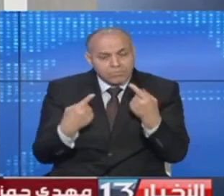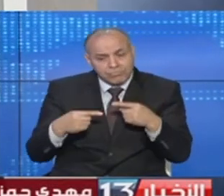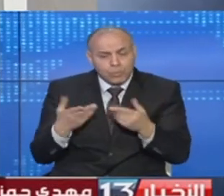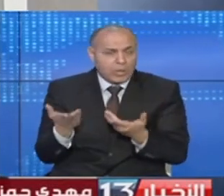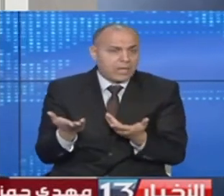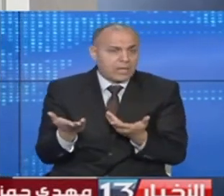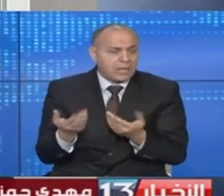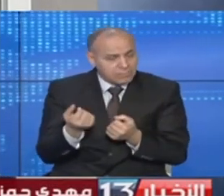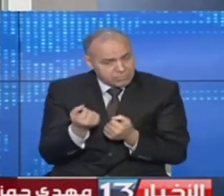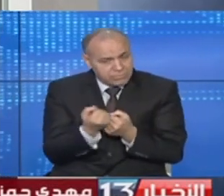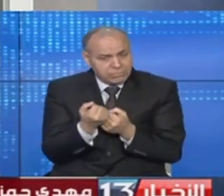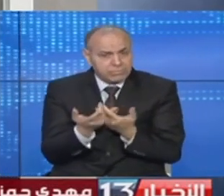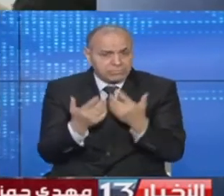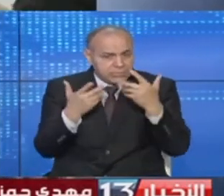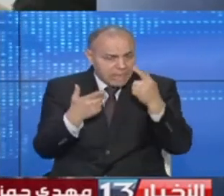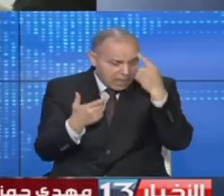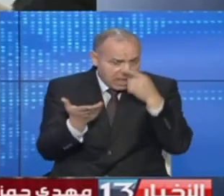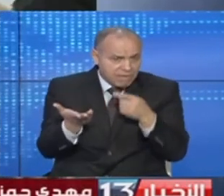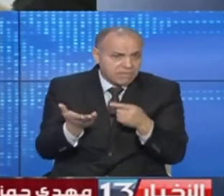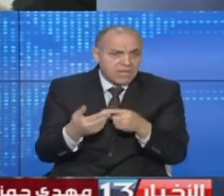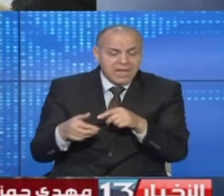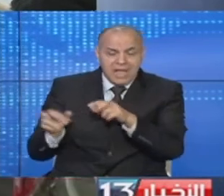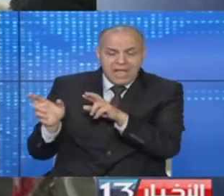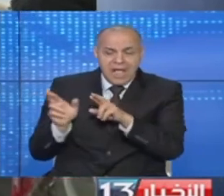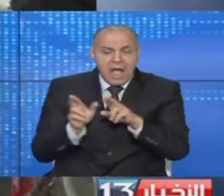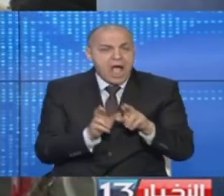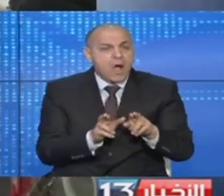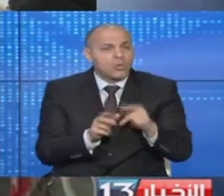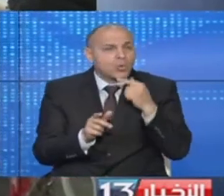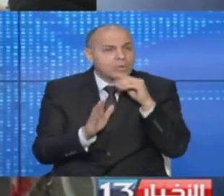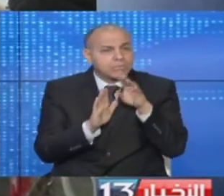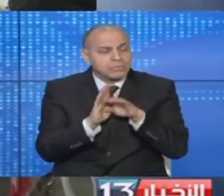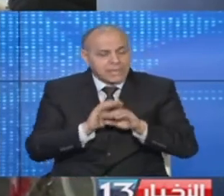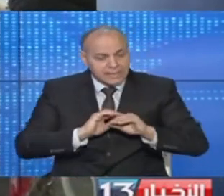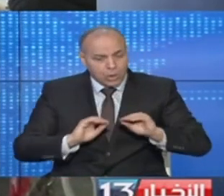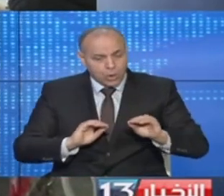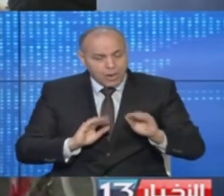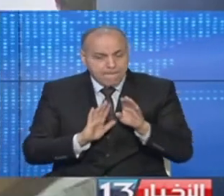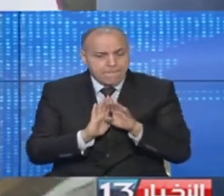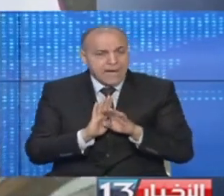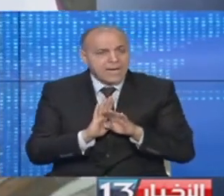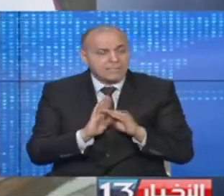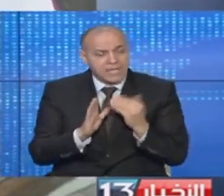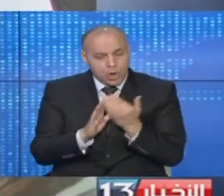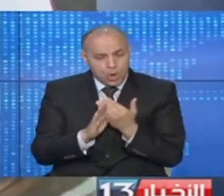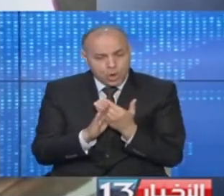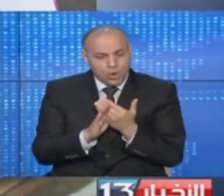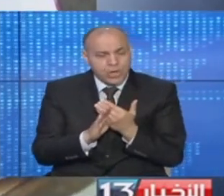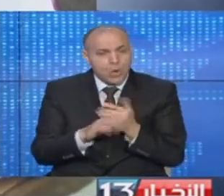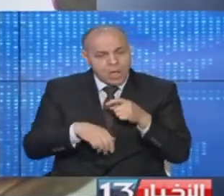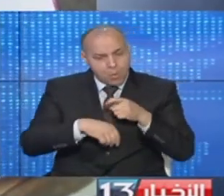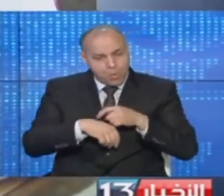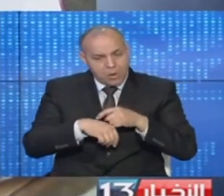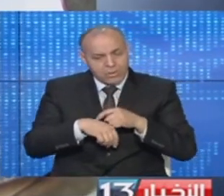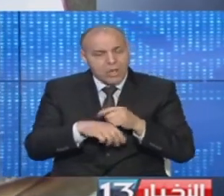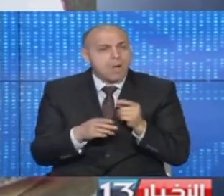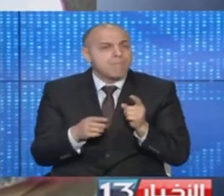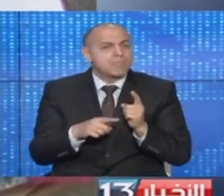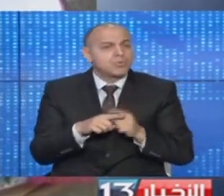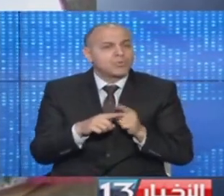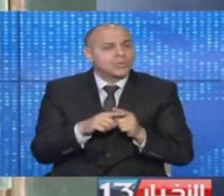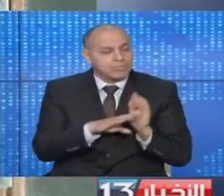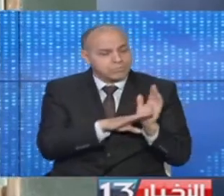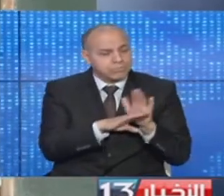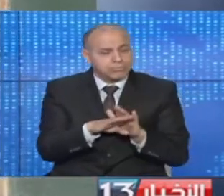لها ويلزمها تكون عندها الأحصائيات. إعادة النظر في المنظومة التربوية من برامج مدرسية وتوقيت إضافة إلى